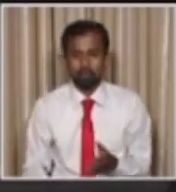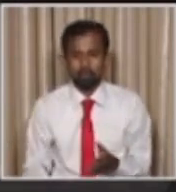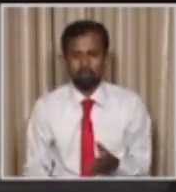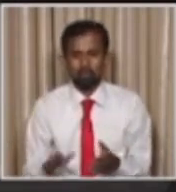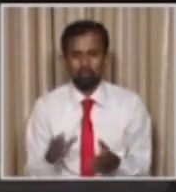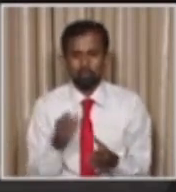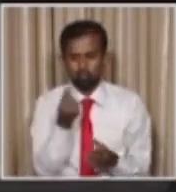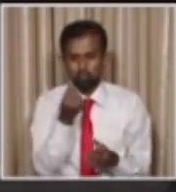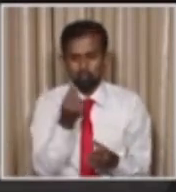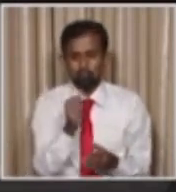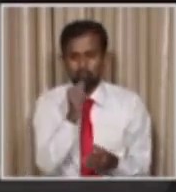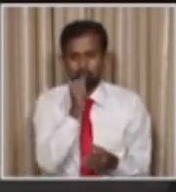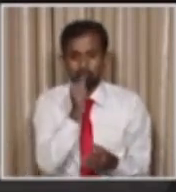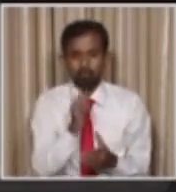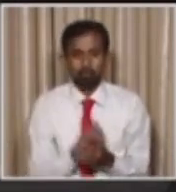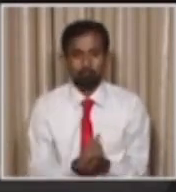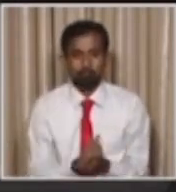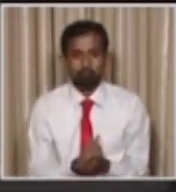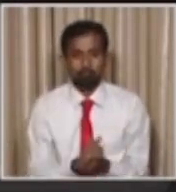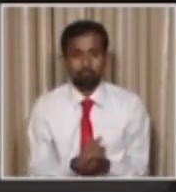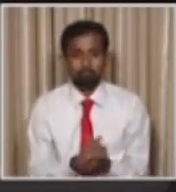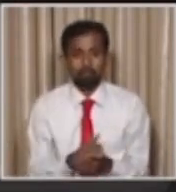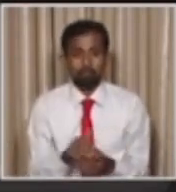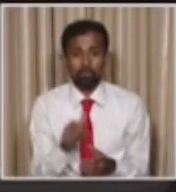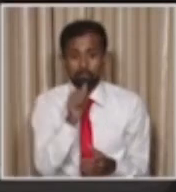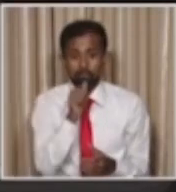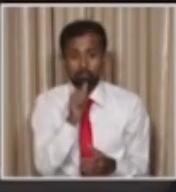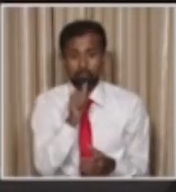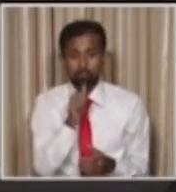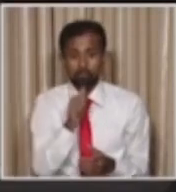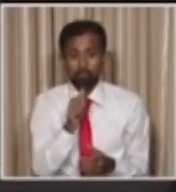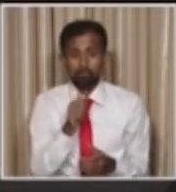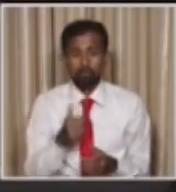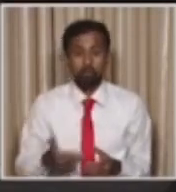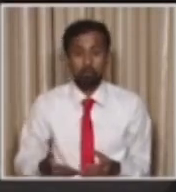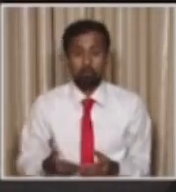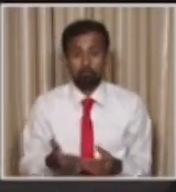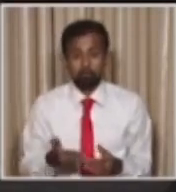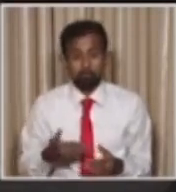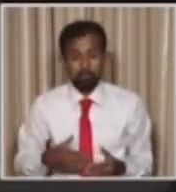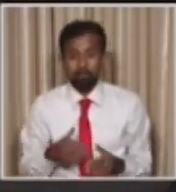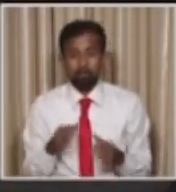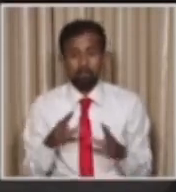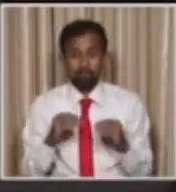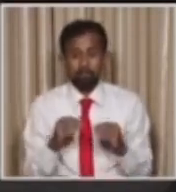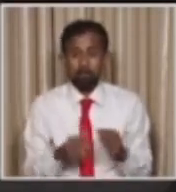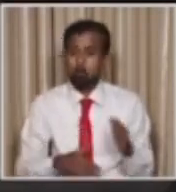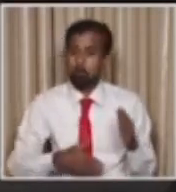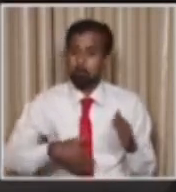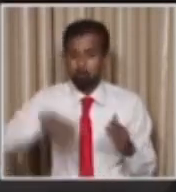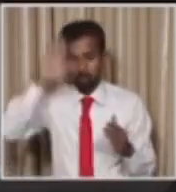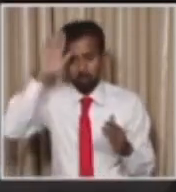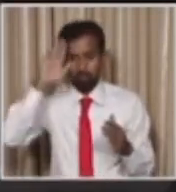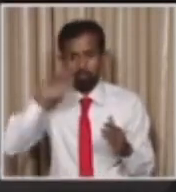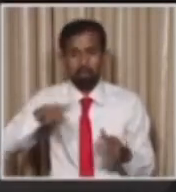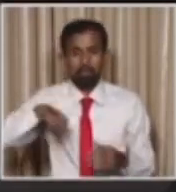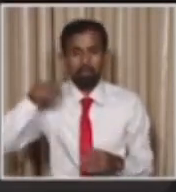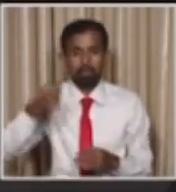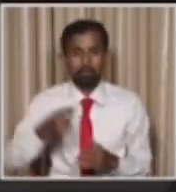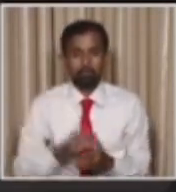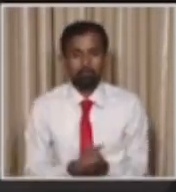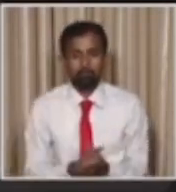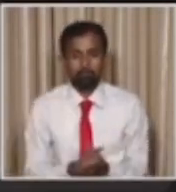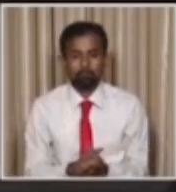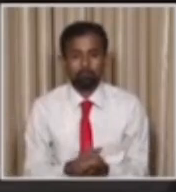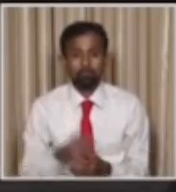ගන්නට වතුර. එයාකෝ එතෙන්ට වතුර නේද අර අනිත් දෙක ළඟට දෙවෙන්නේ නැහැනේ. ඵලයා උගුල් හෙට.